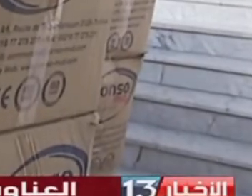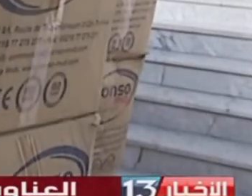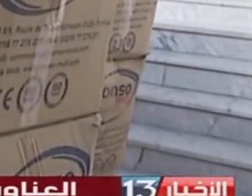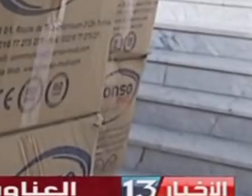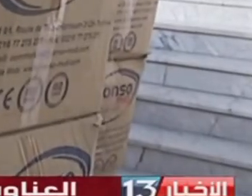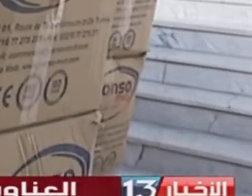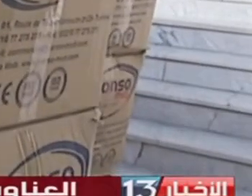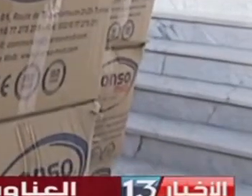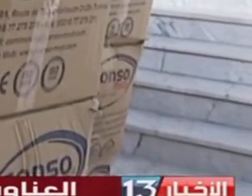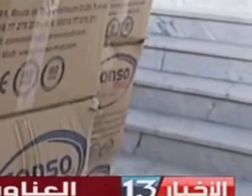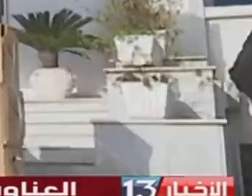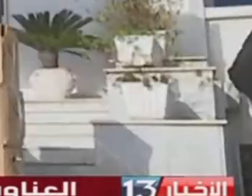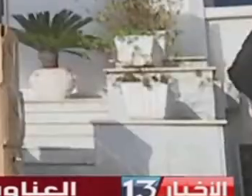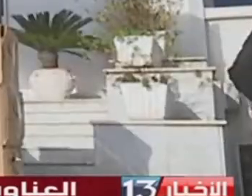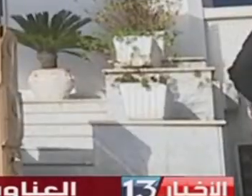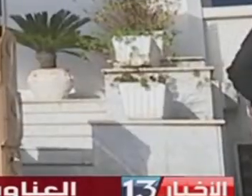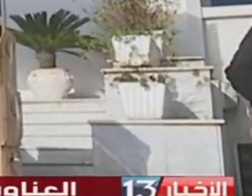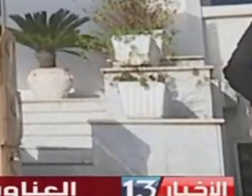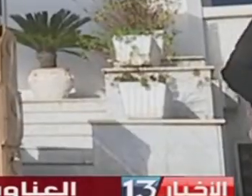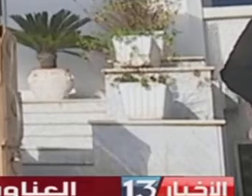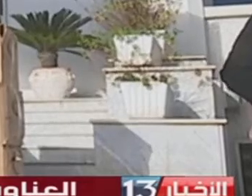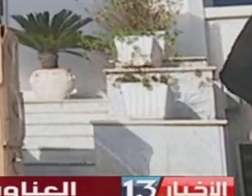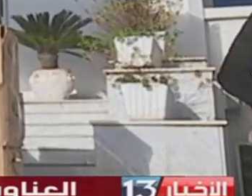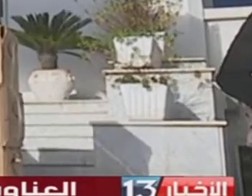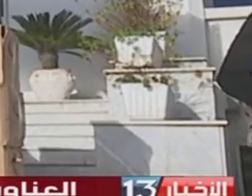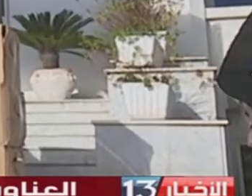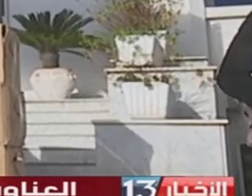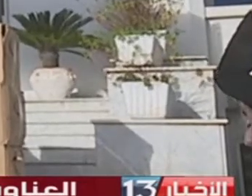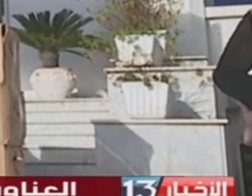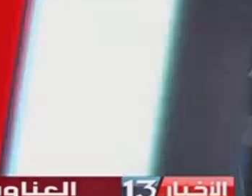عدد من المستشفيات الجهويه والمحليات